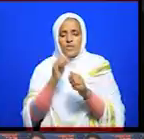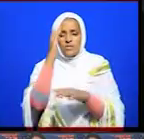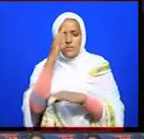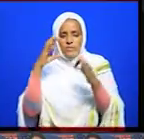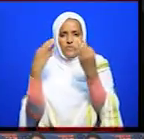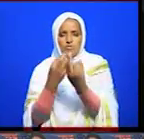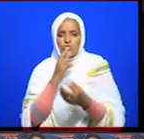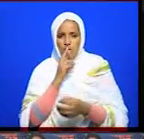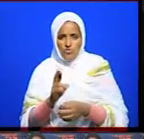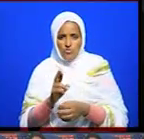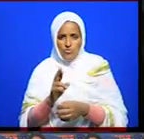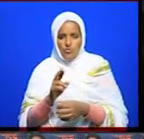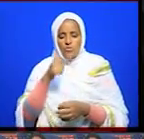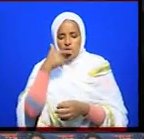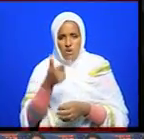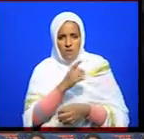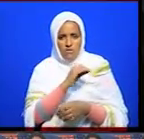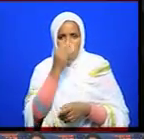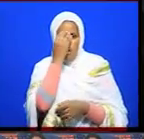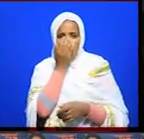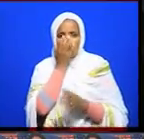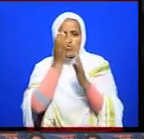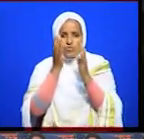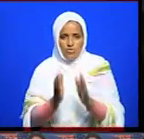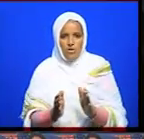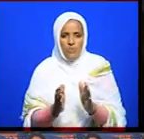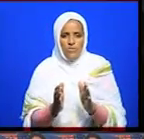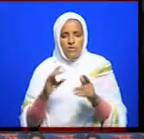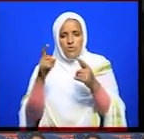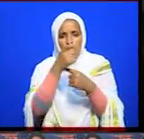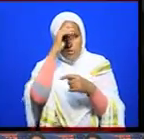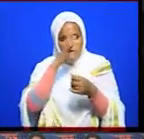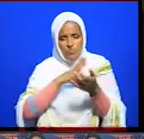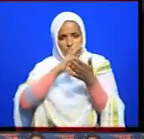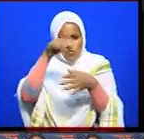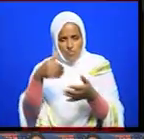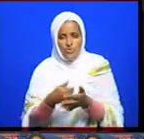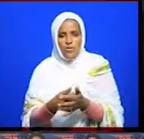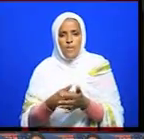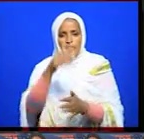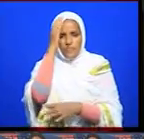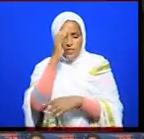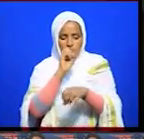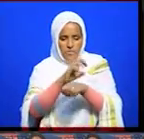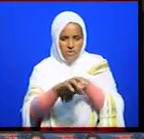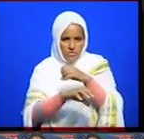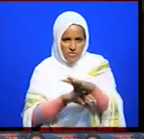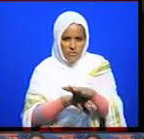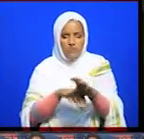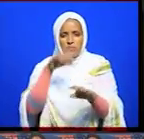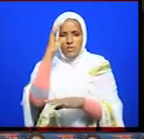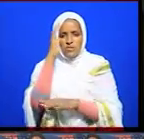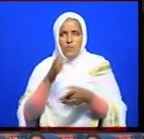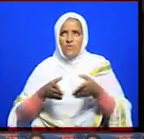ባላገሮችና እግዚአብሔር ቤተሰቦች ናችሁ ይላልና ኦርቶዶክሳዊ የሆነ ሰው ሁሉ በእግዚአብሔር